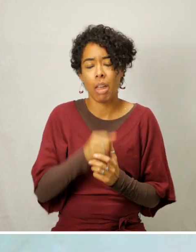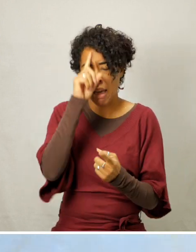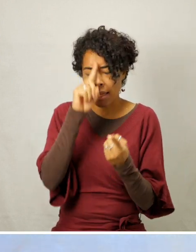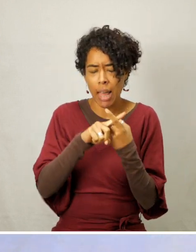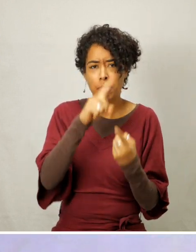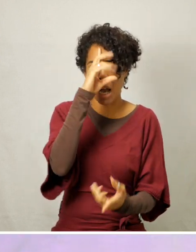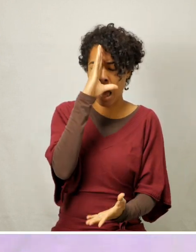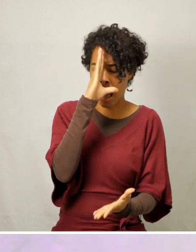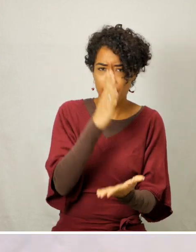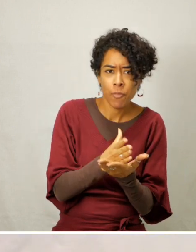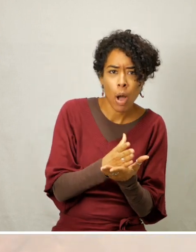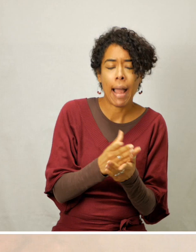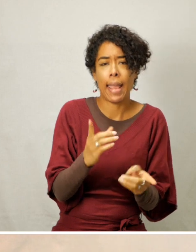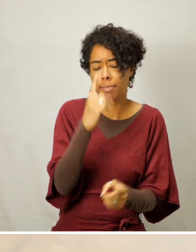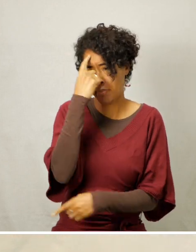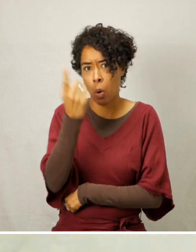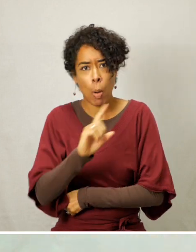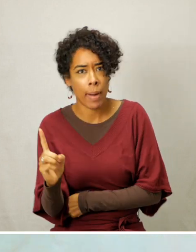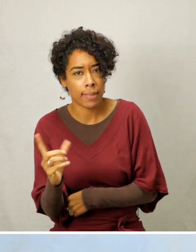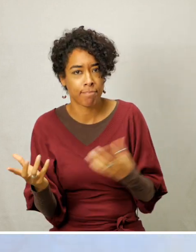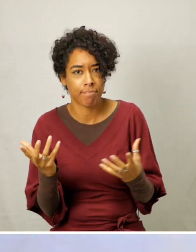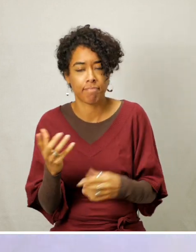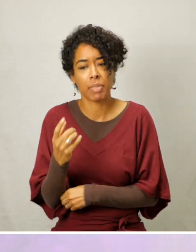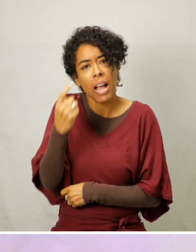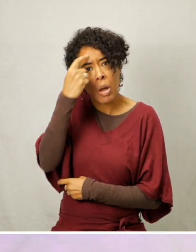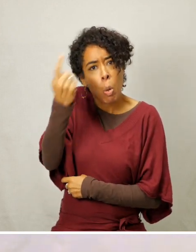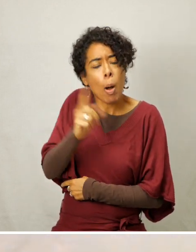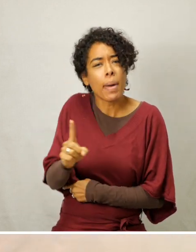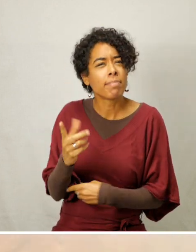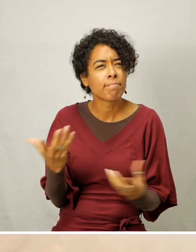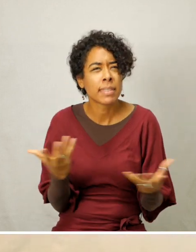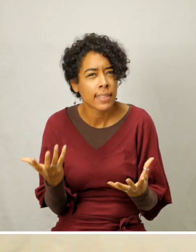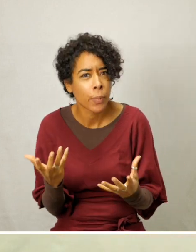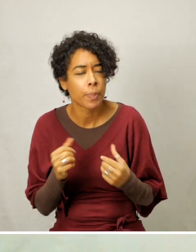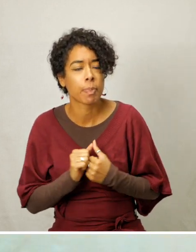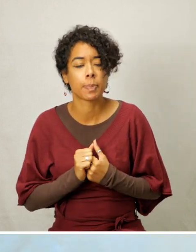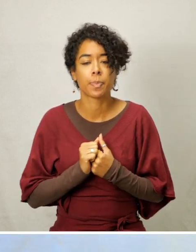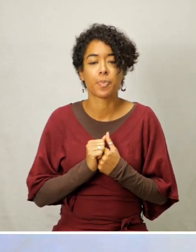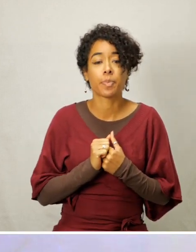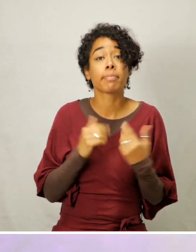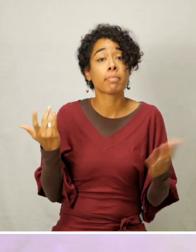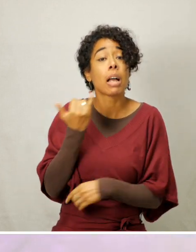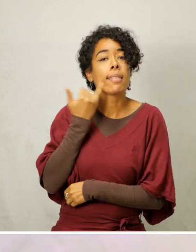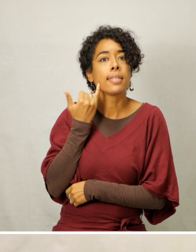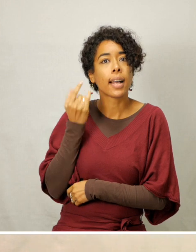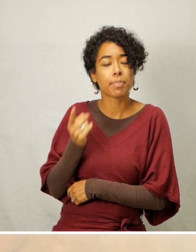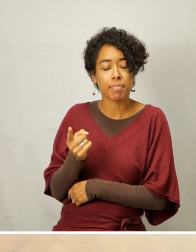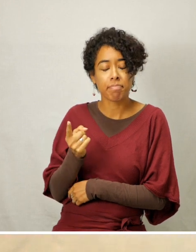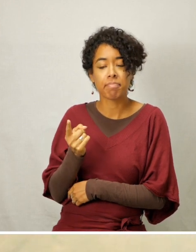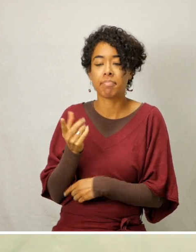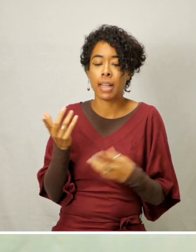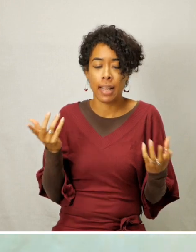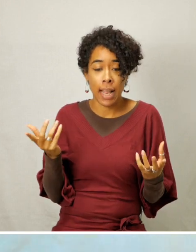l'incrédulité. J'ai ça sur mon cœur. Qu'est-ce que l'incrédulité, en fait? On voit que Isaac, lui,